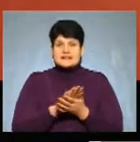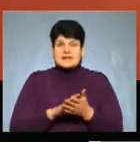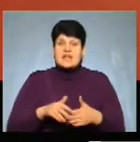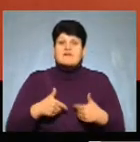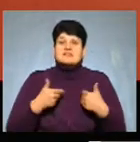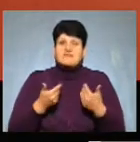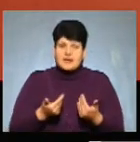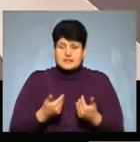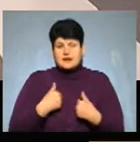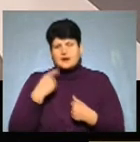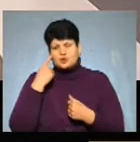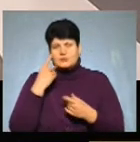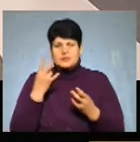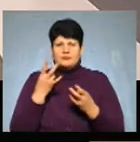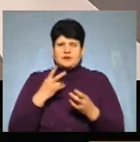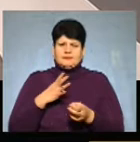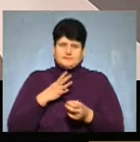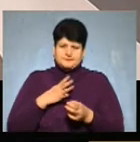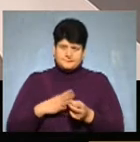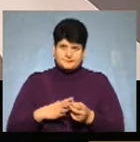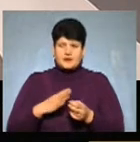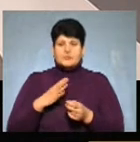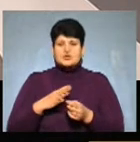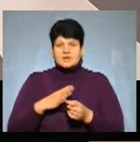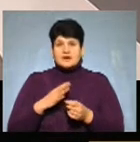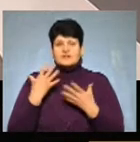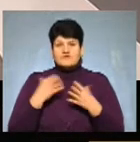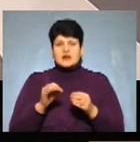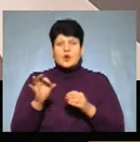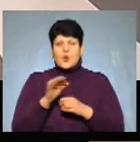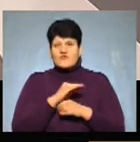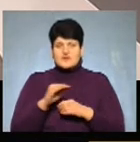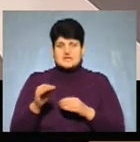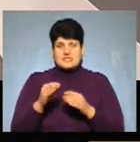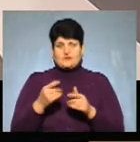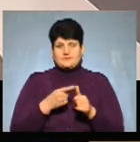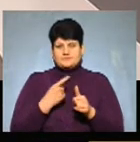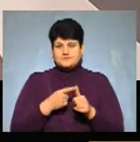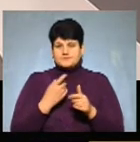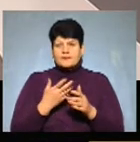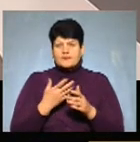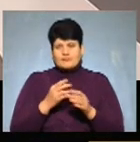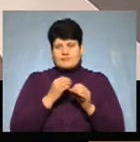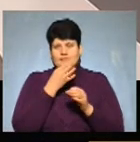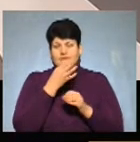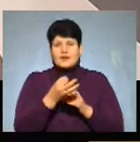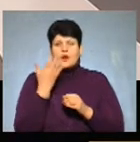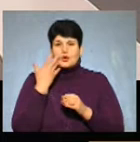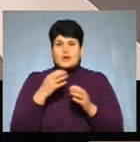і звернень. Я думаю, нам потрібно набратися терпіння і дочекатися вже офіційної статистики, коли